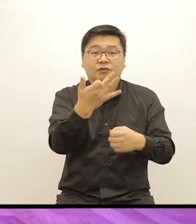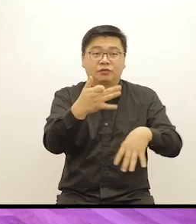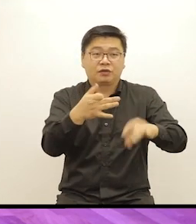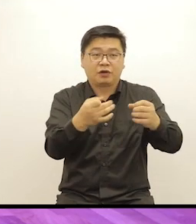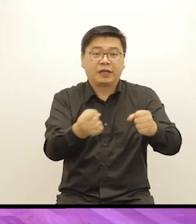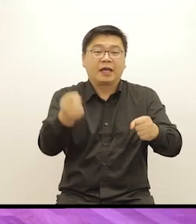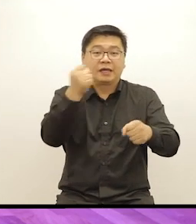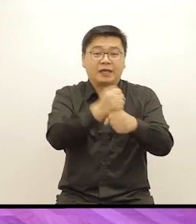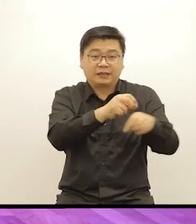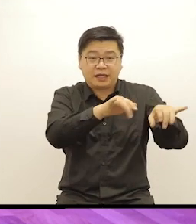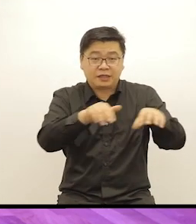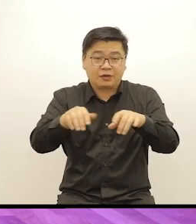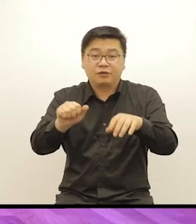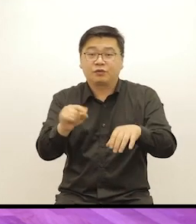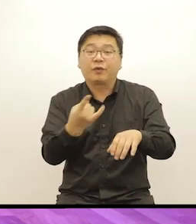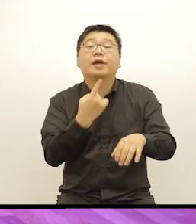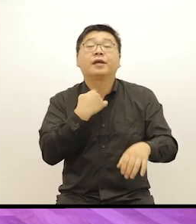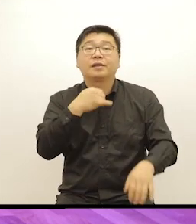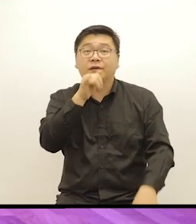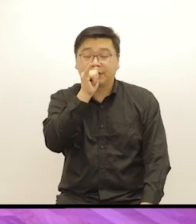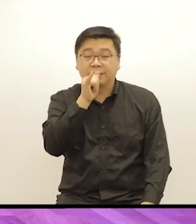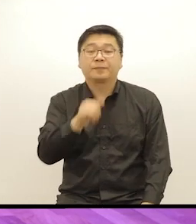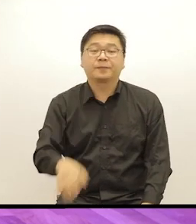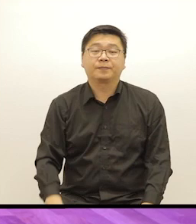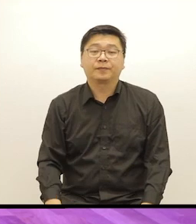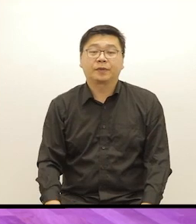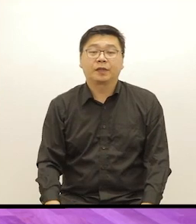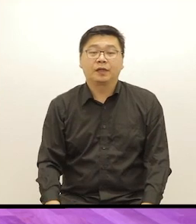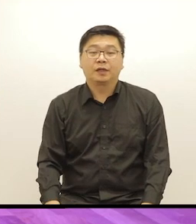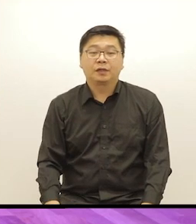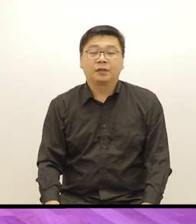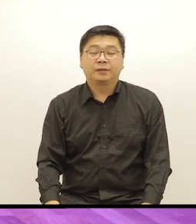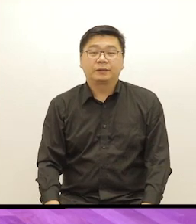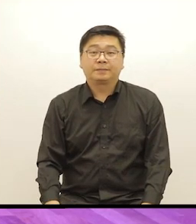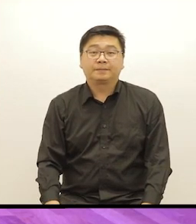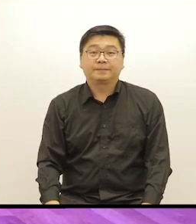연주회를 가졌었습니다. 근데 또 그